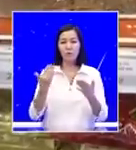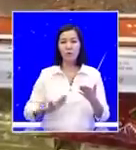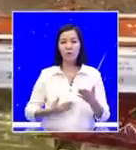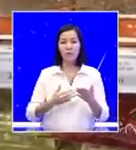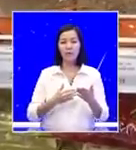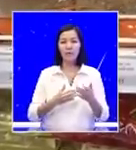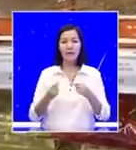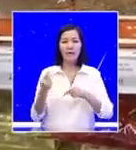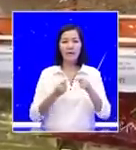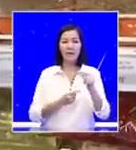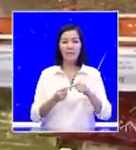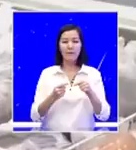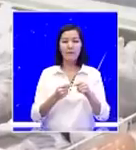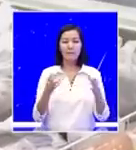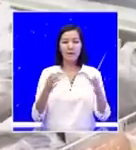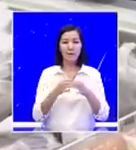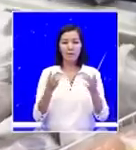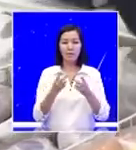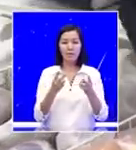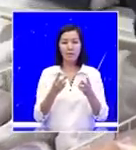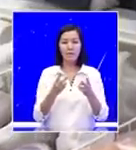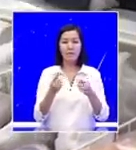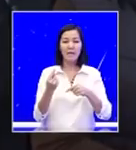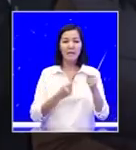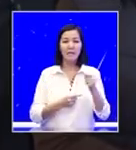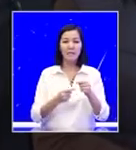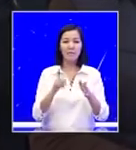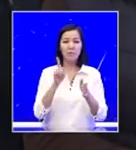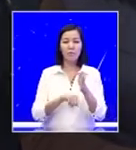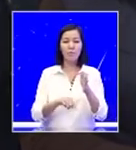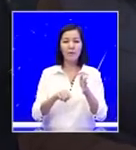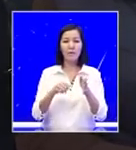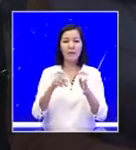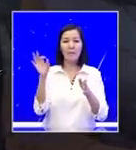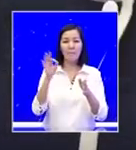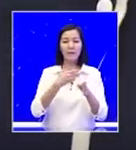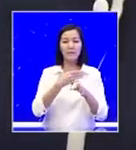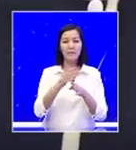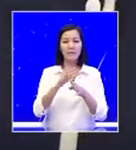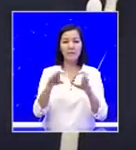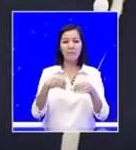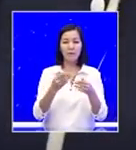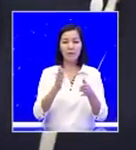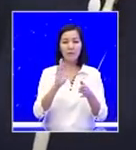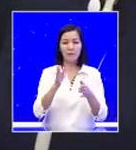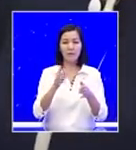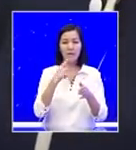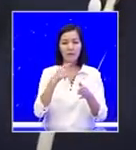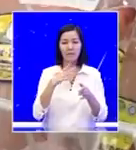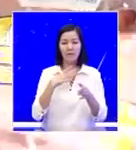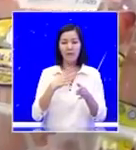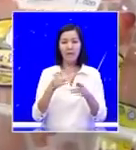кәсіпкерлік корпорациясының өкілдері қажет болған жағдайда кәсіпкерлерге төмен пайызды несие рәсімдеу жағы қарастырылатынын айтты.